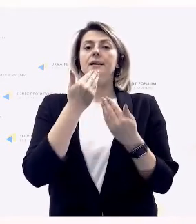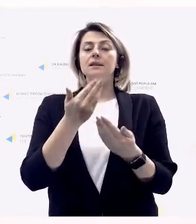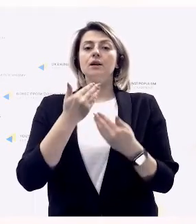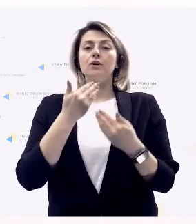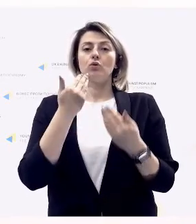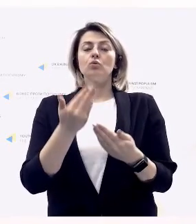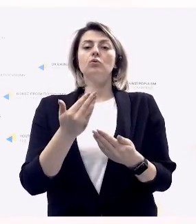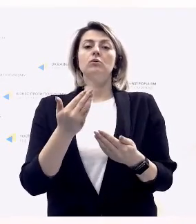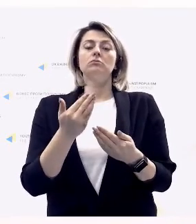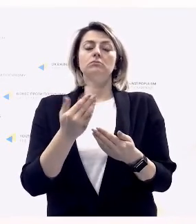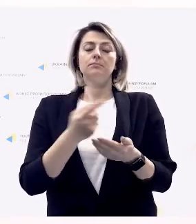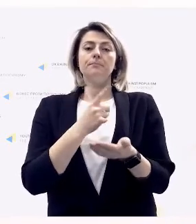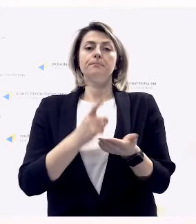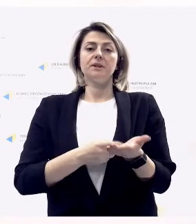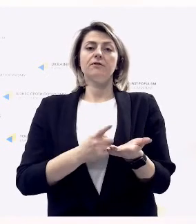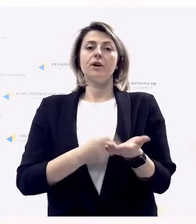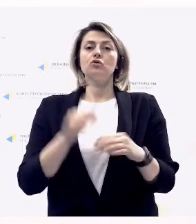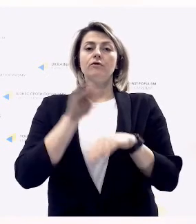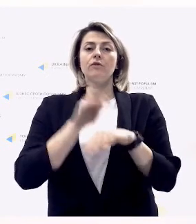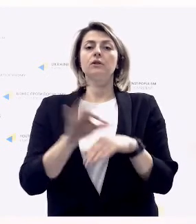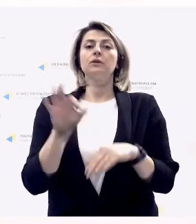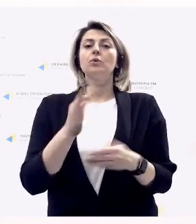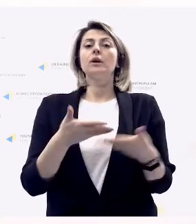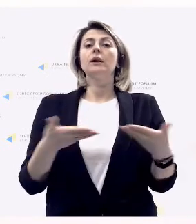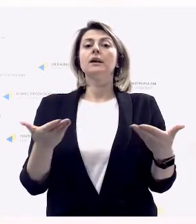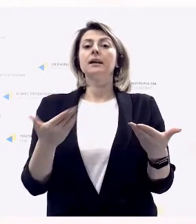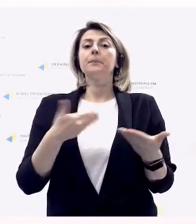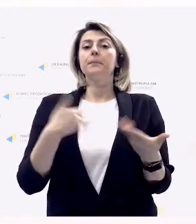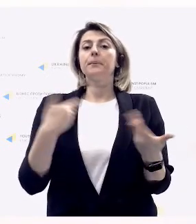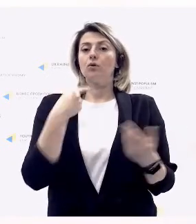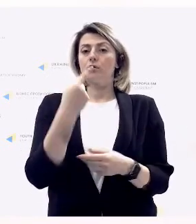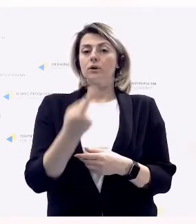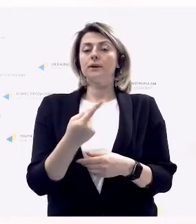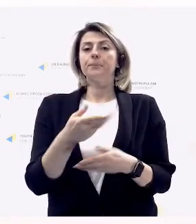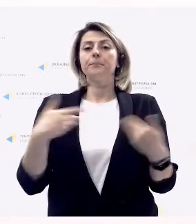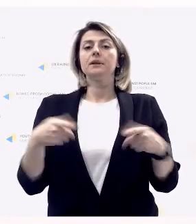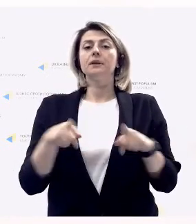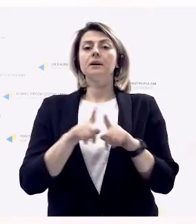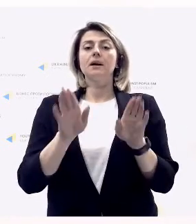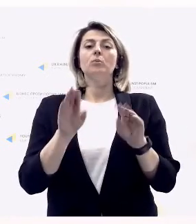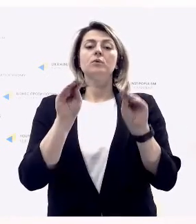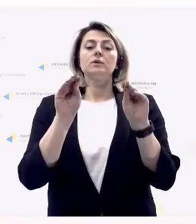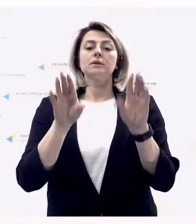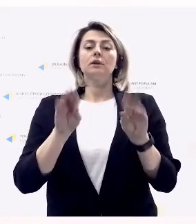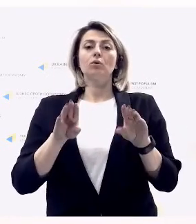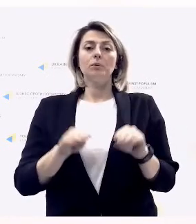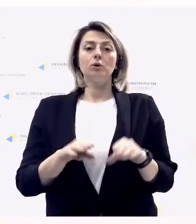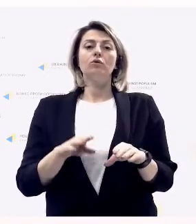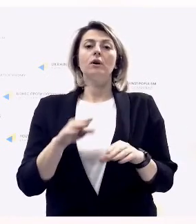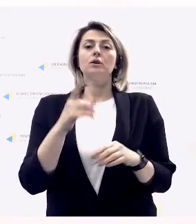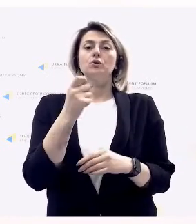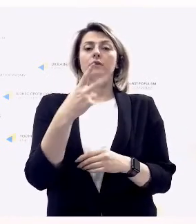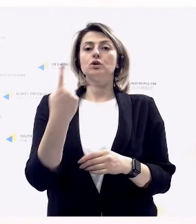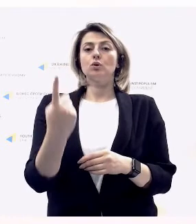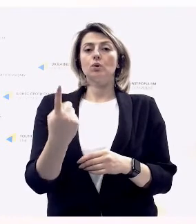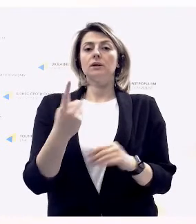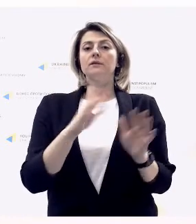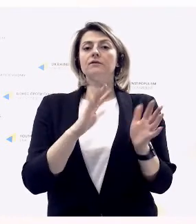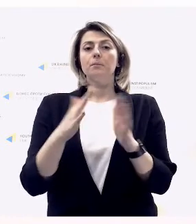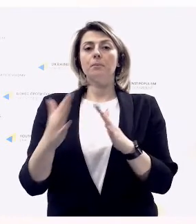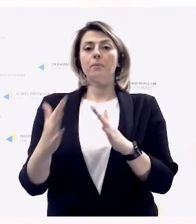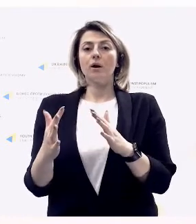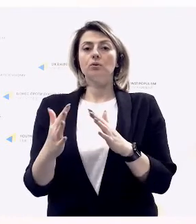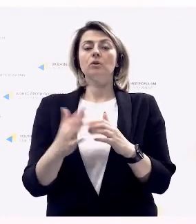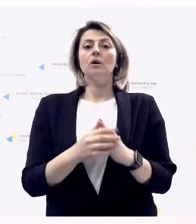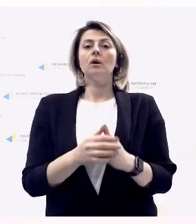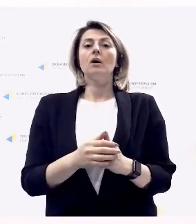підтверджують факти, про які ми говорили. Ми так само задокументували 121 випадок